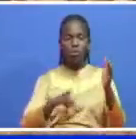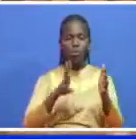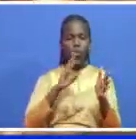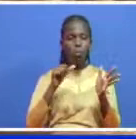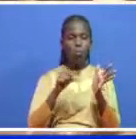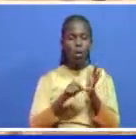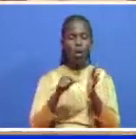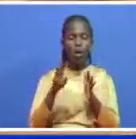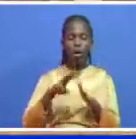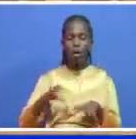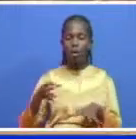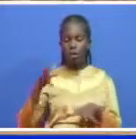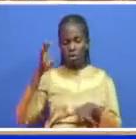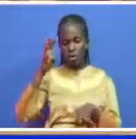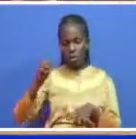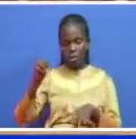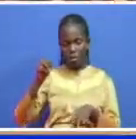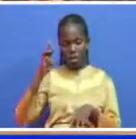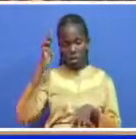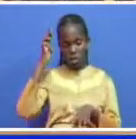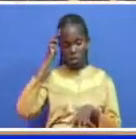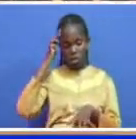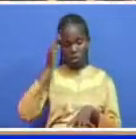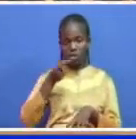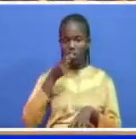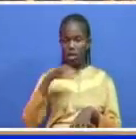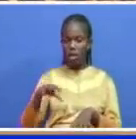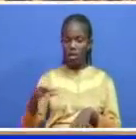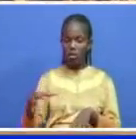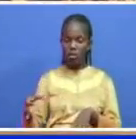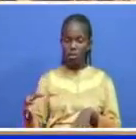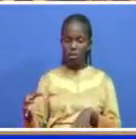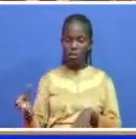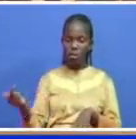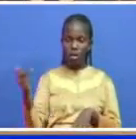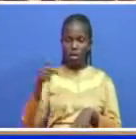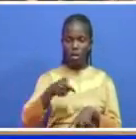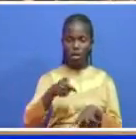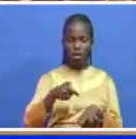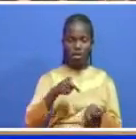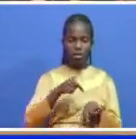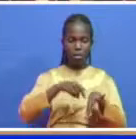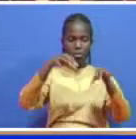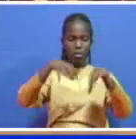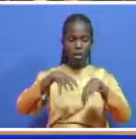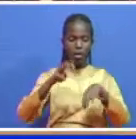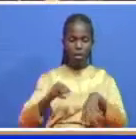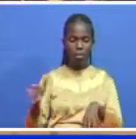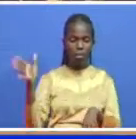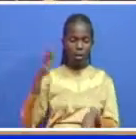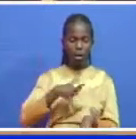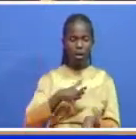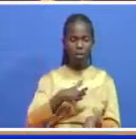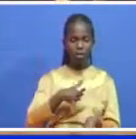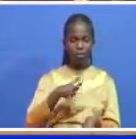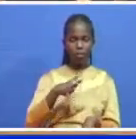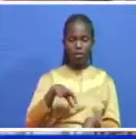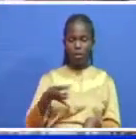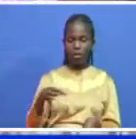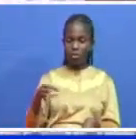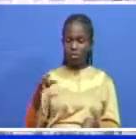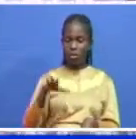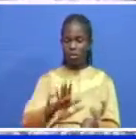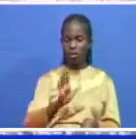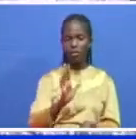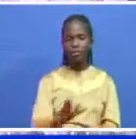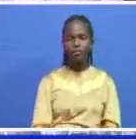akaundi ni sio ni chokitumiki nene cha kudhami akaundi ni ya Kitui na yumbuwa ya uwa makasi yo kithia na ndedhi ya yoi angamile akaundi ni sio.